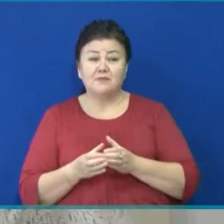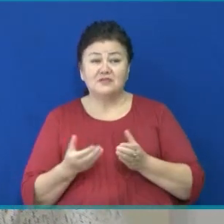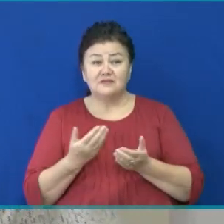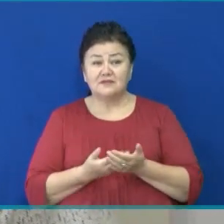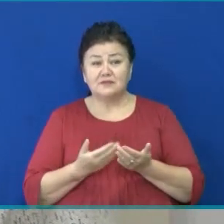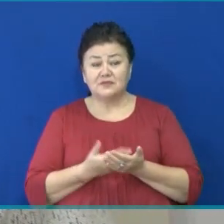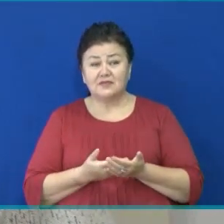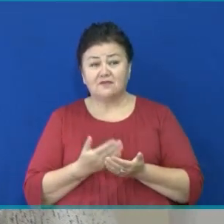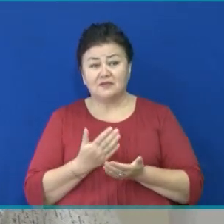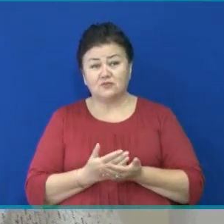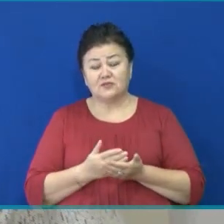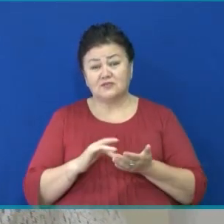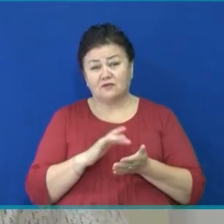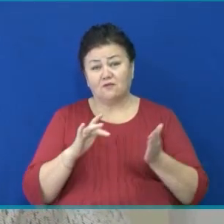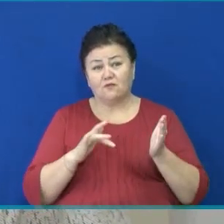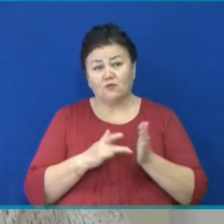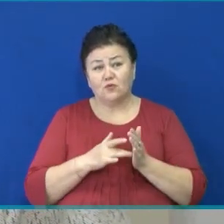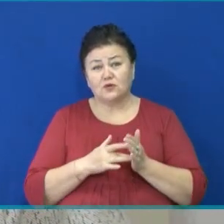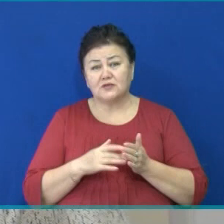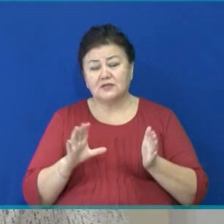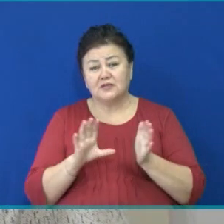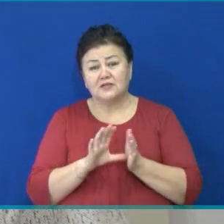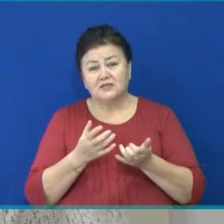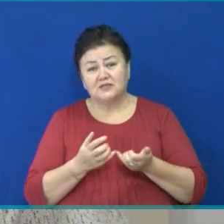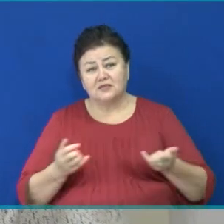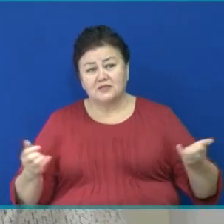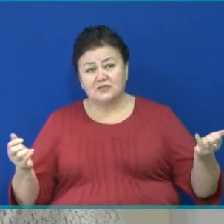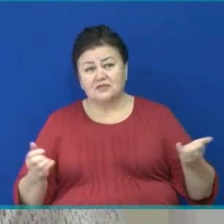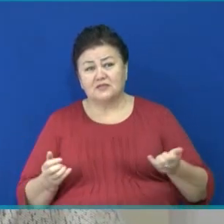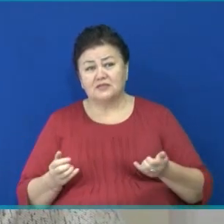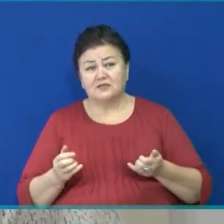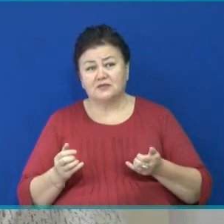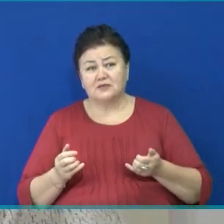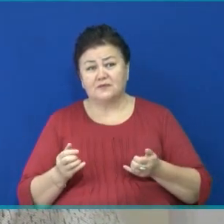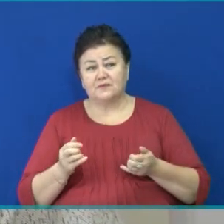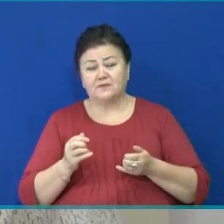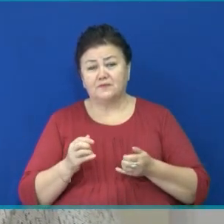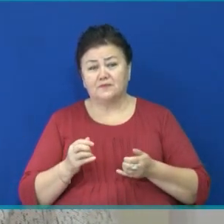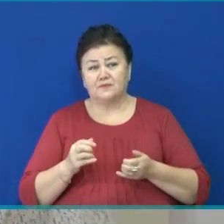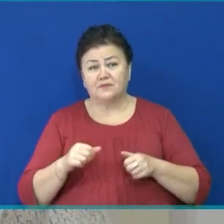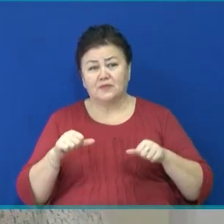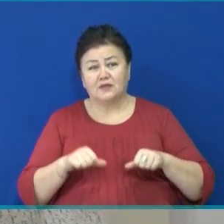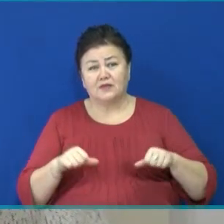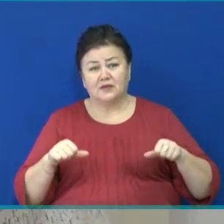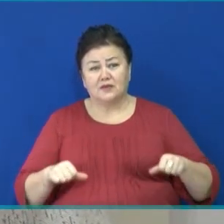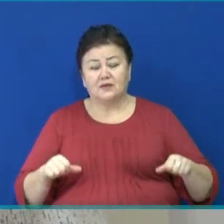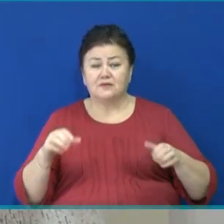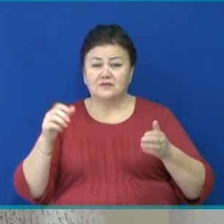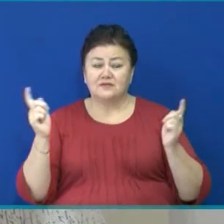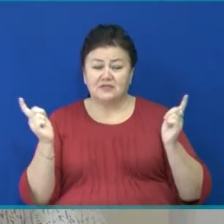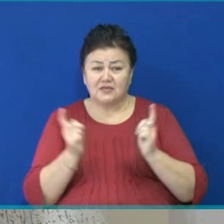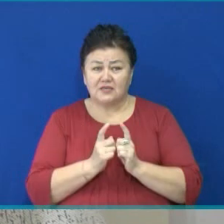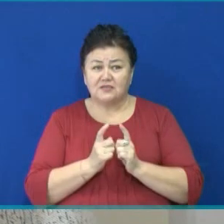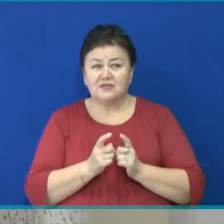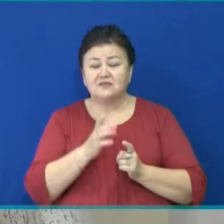мүшелерімен қаламызда осы электр жүйесін тасымалдап тұтынушыға беретін организацияның мүшесімен кездесу болған болатын.